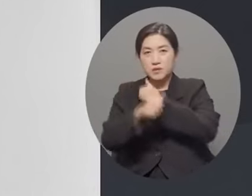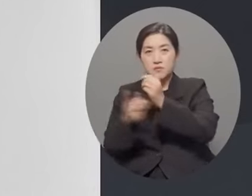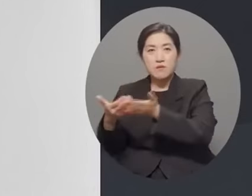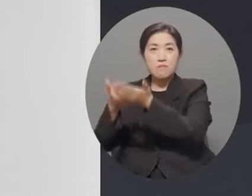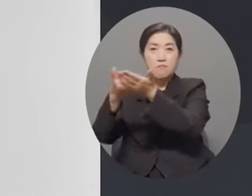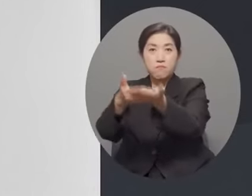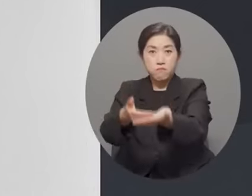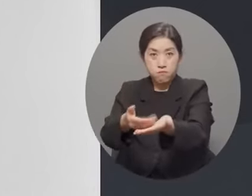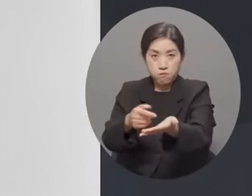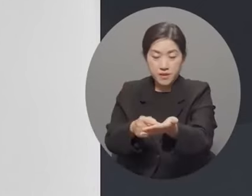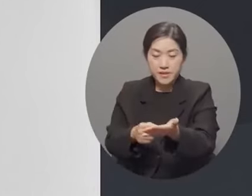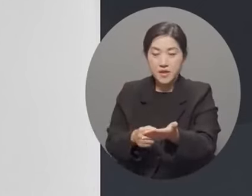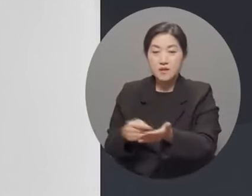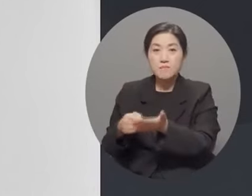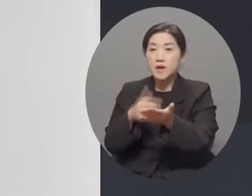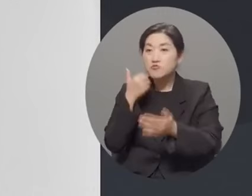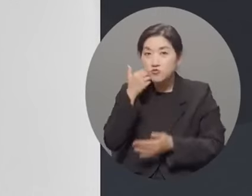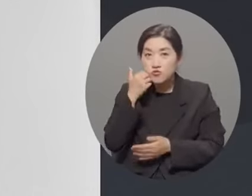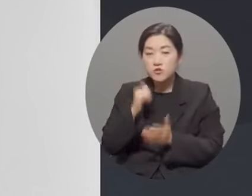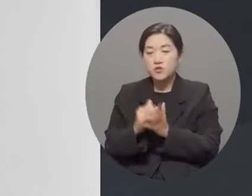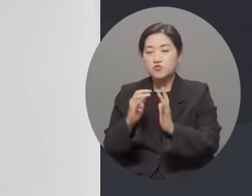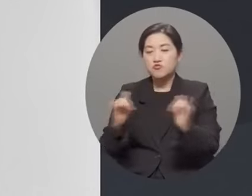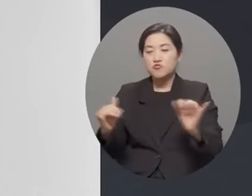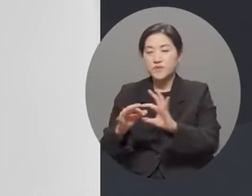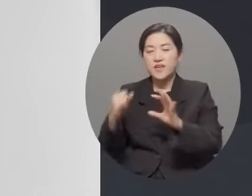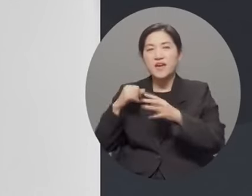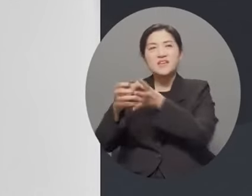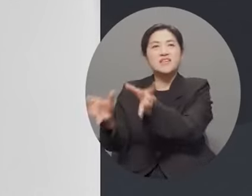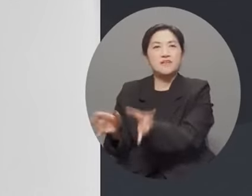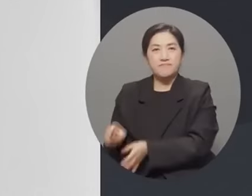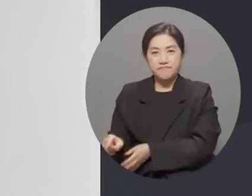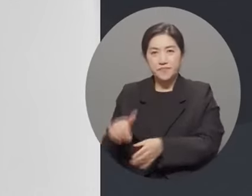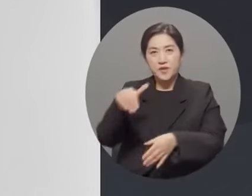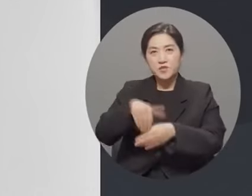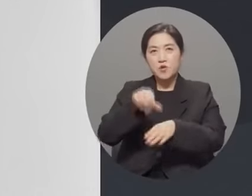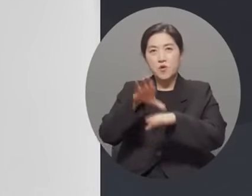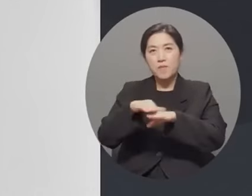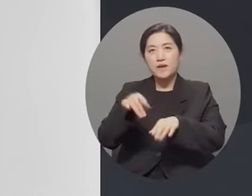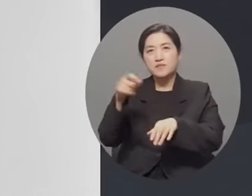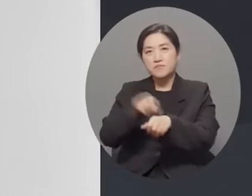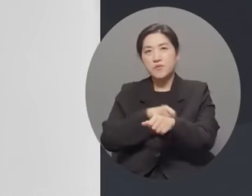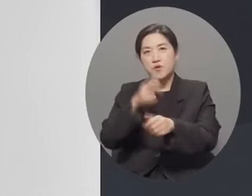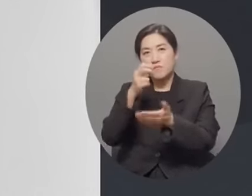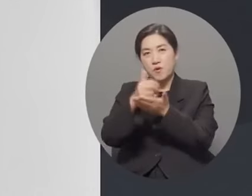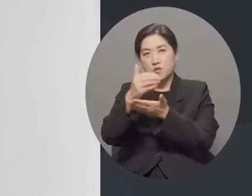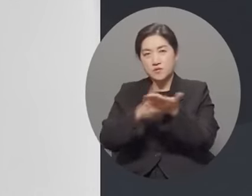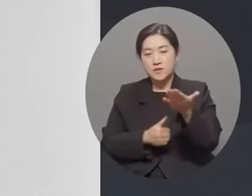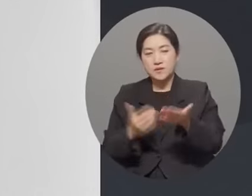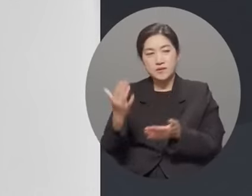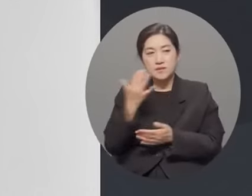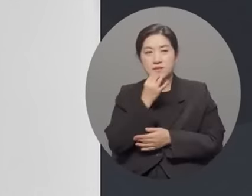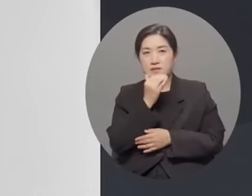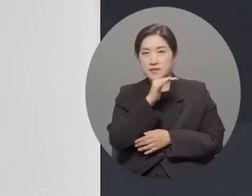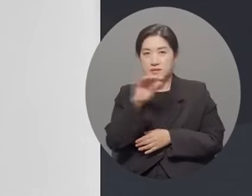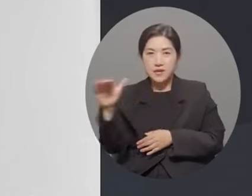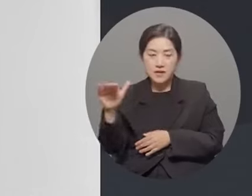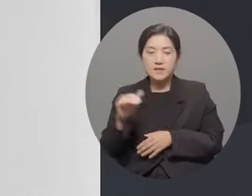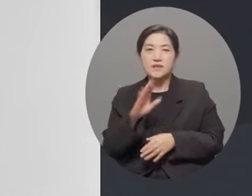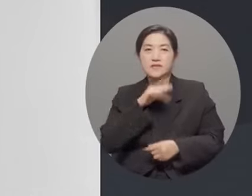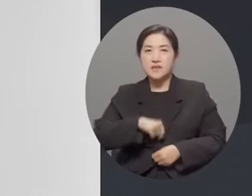접수됐습니다 민원을 넣은 주체는 국민의 힘 선거 방송 심의 특별 규정 중 객관성 사실 보도를